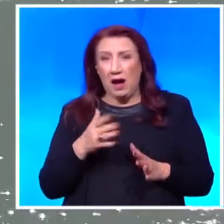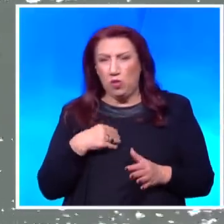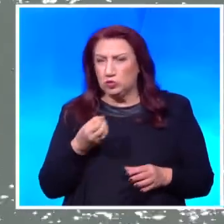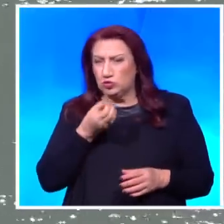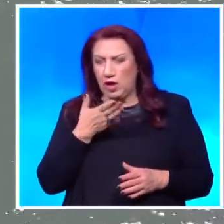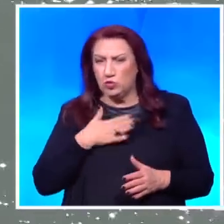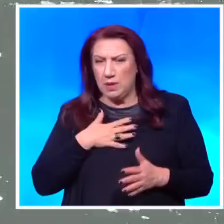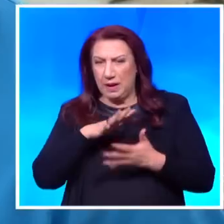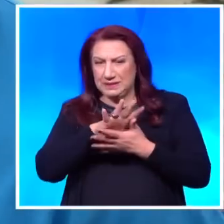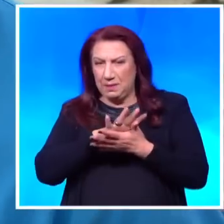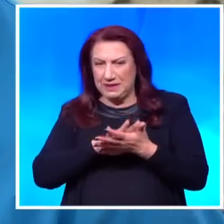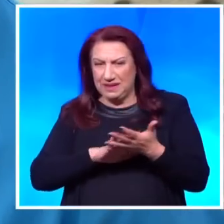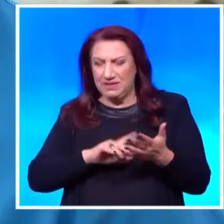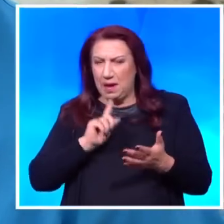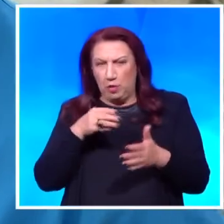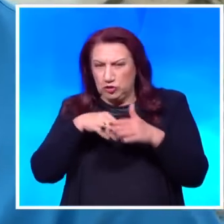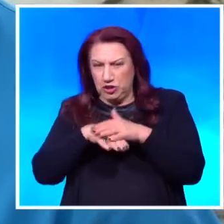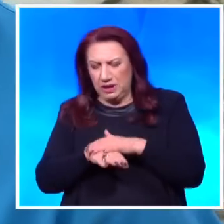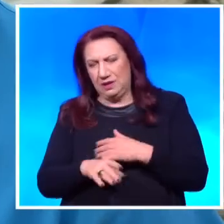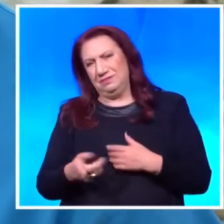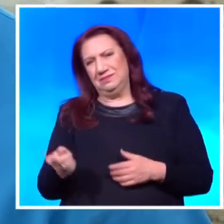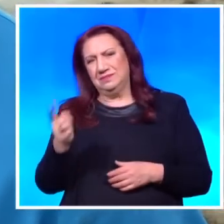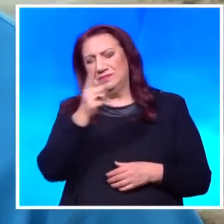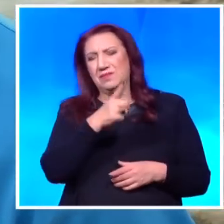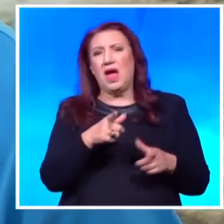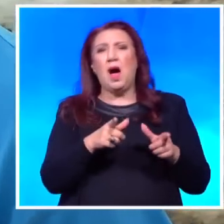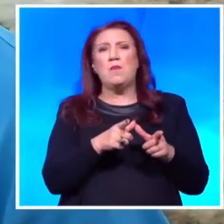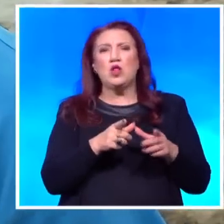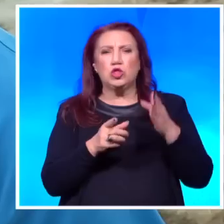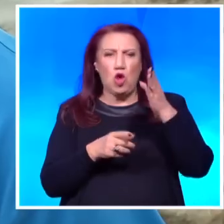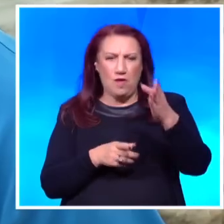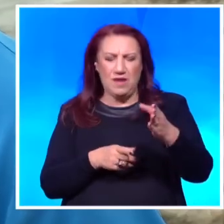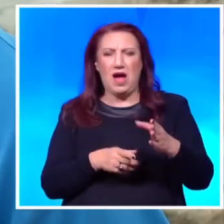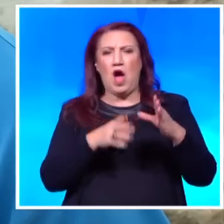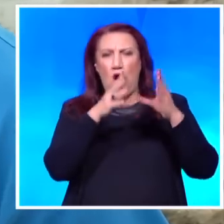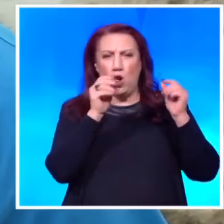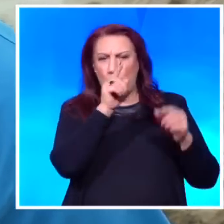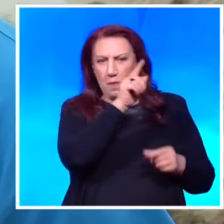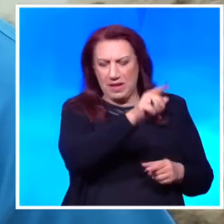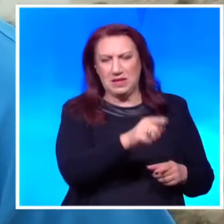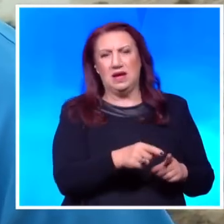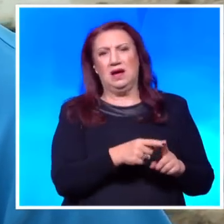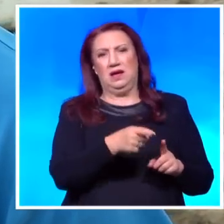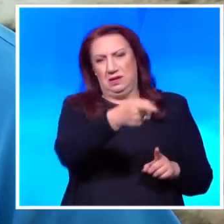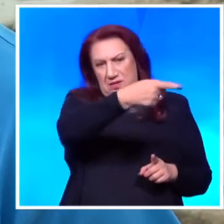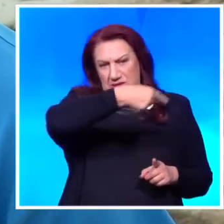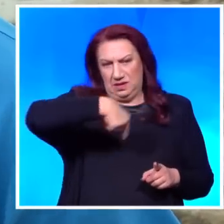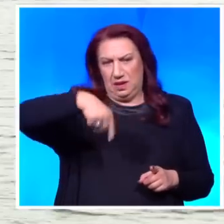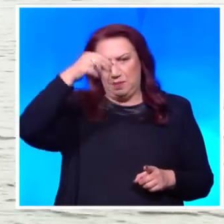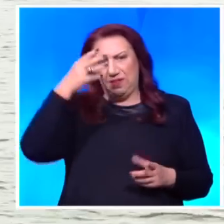прикрие? Трябва да мине през Молдова, Румъния и до нас. Тоест и Молдова трябва да го скри, и Румъния трябва да го